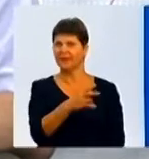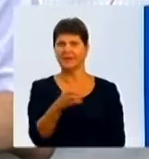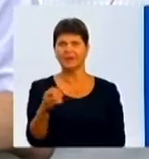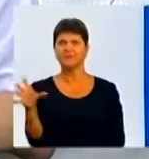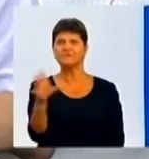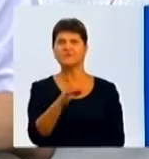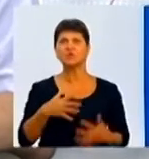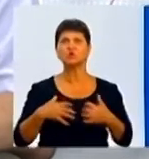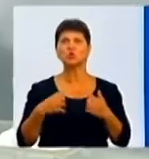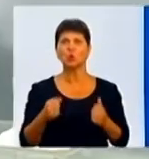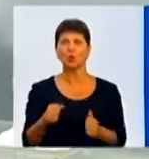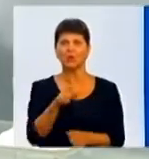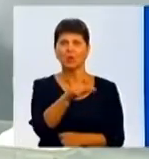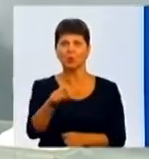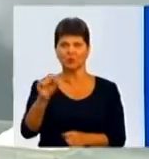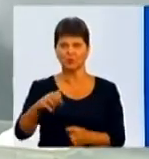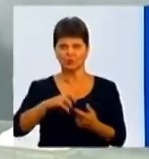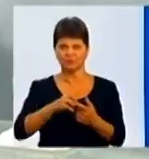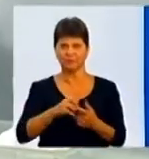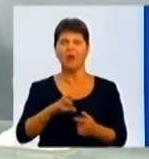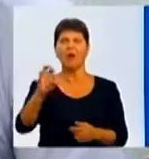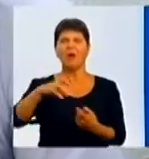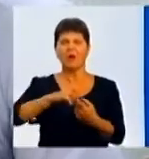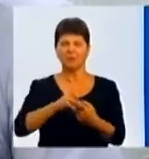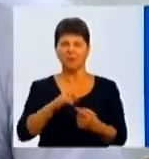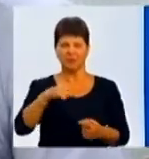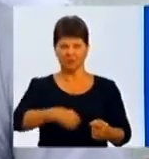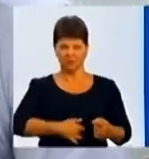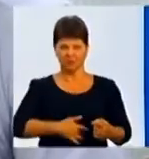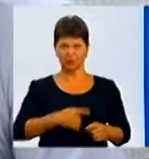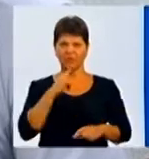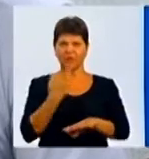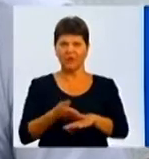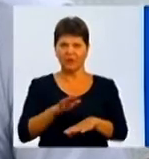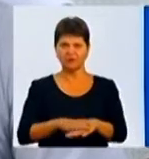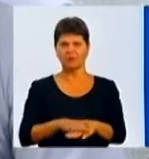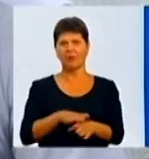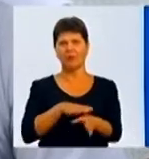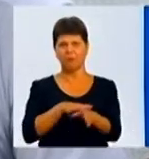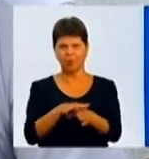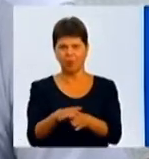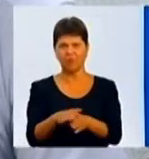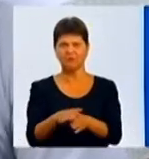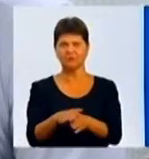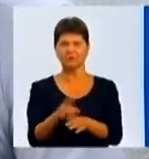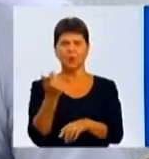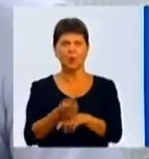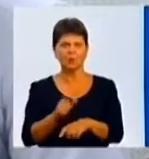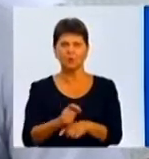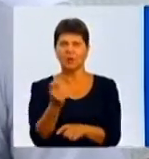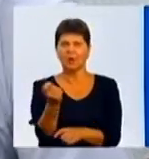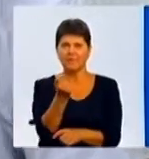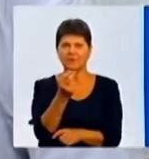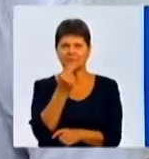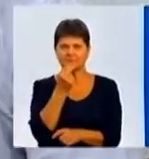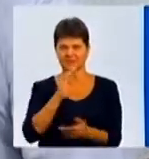так, тому що... Ну, які достатньо важкі на шкодок, для важкі, і навіть у здорових людей, повністю здорових людей, які дуже мало в тій